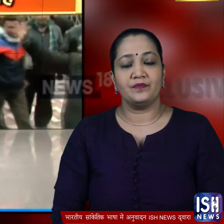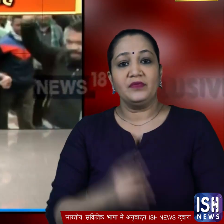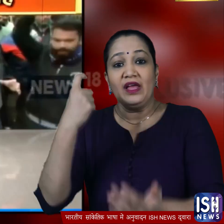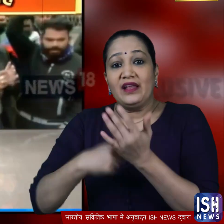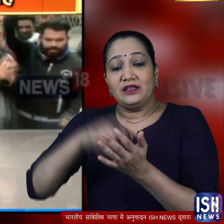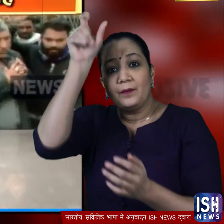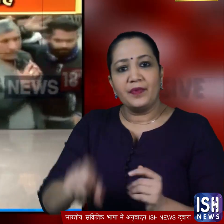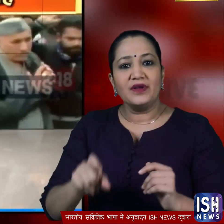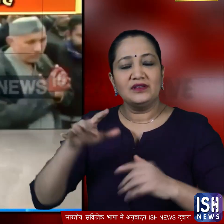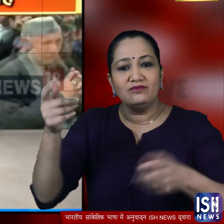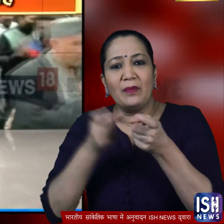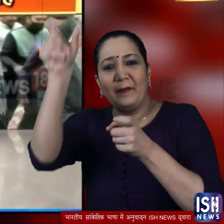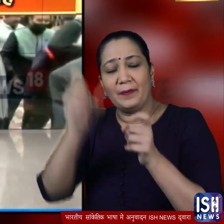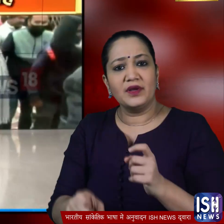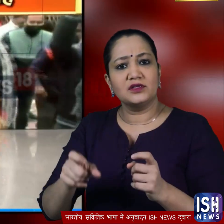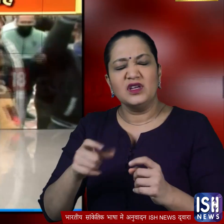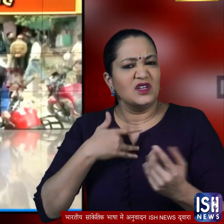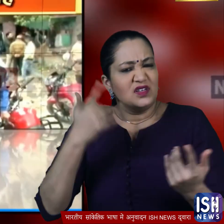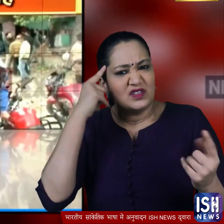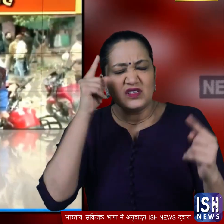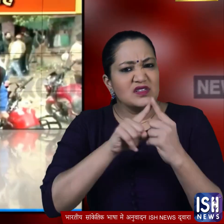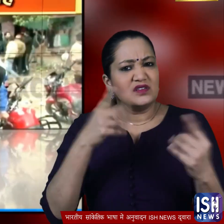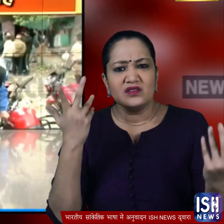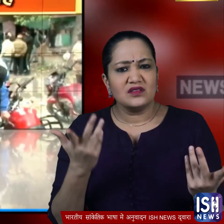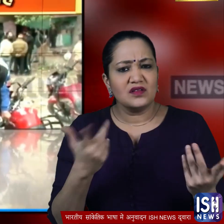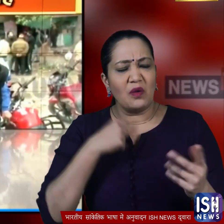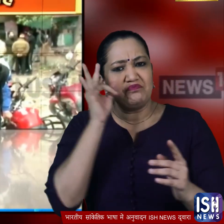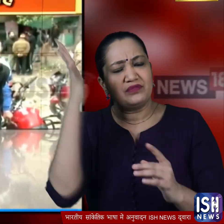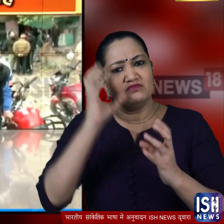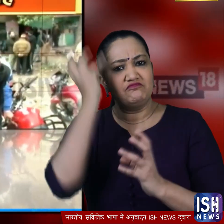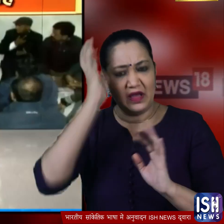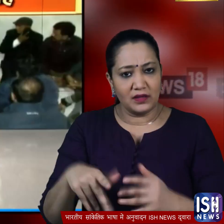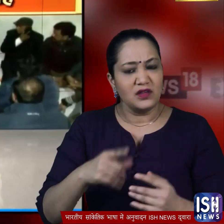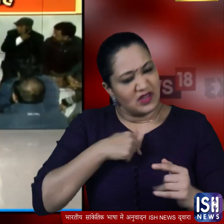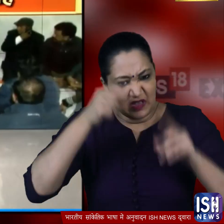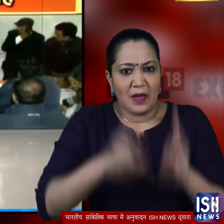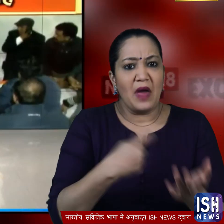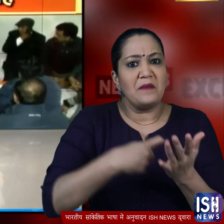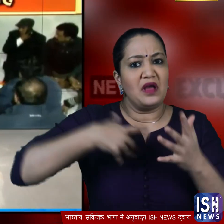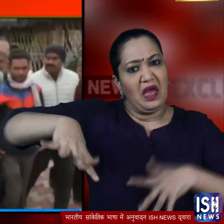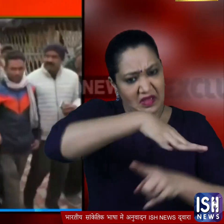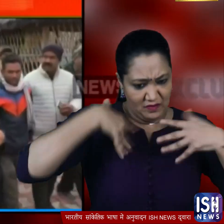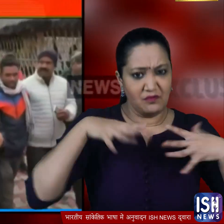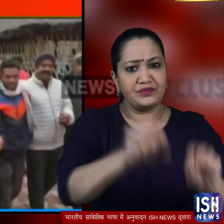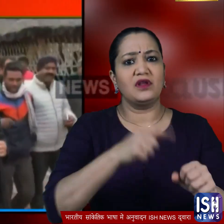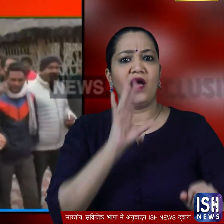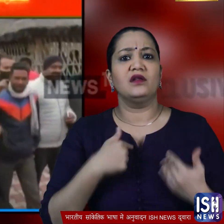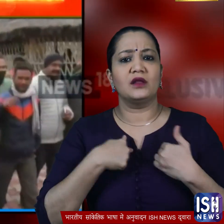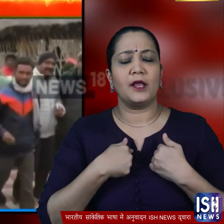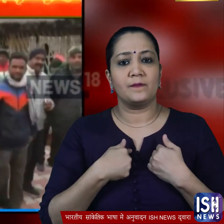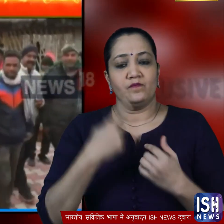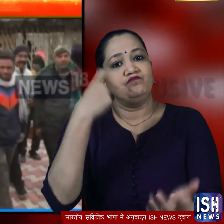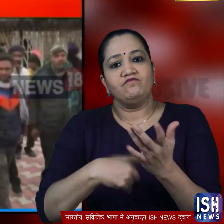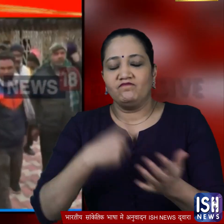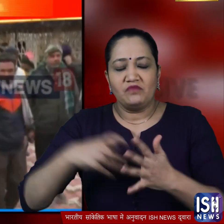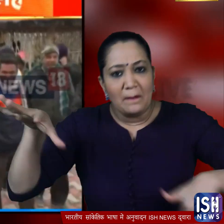कार्यकारी अध्यक्ष रणजीत रावत नाराज हो गए। उन्होंने पार्टी से बगावत के संकेत देते हुए इस सीट पर अपनी दावेदारी ठोक दी और इसके